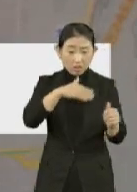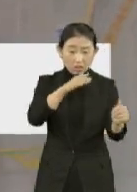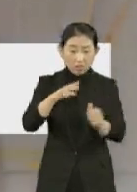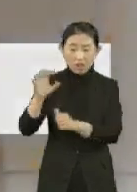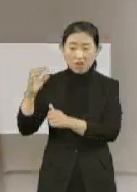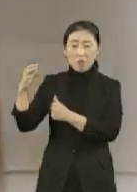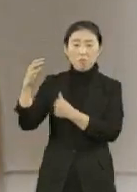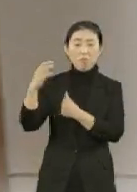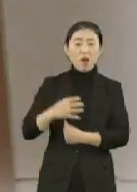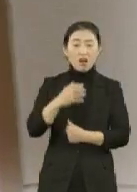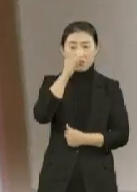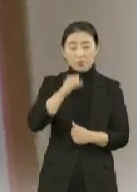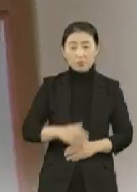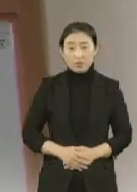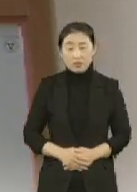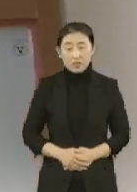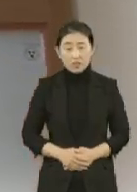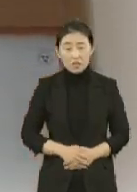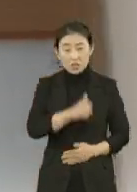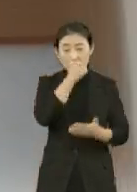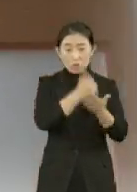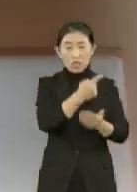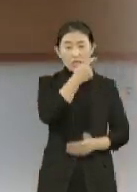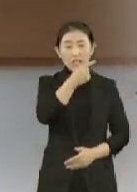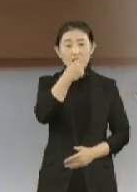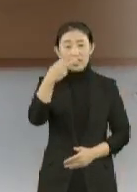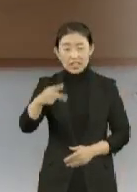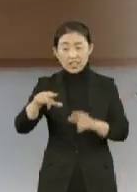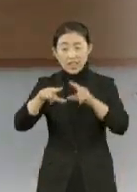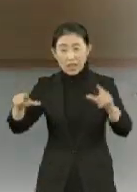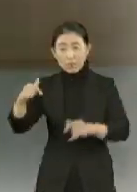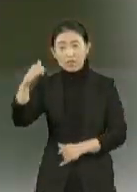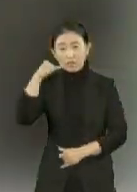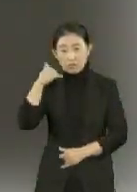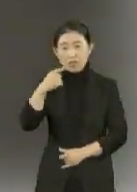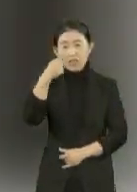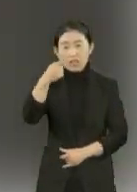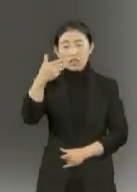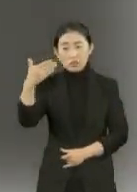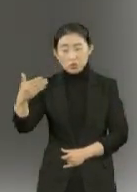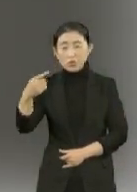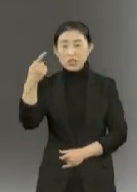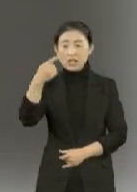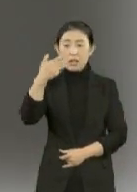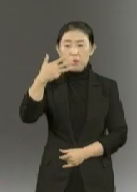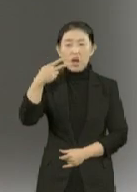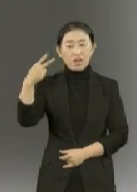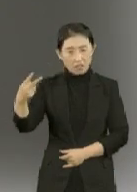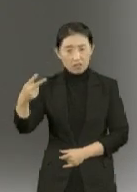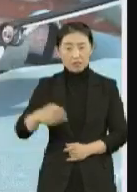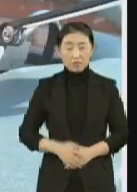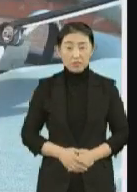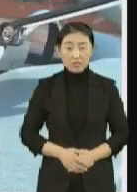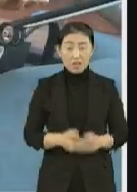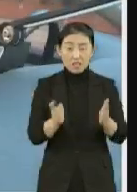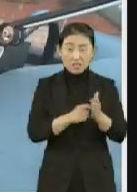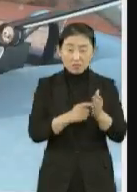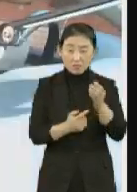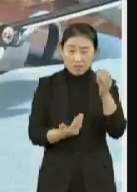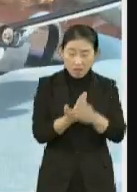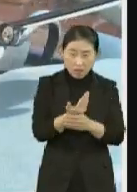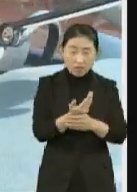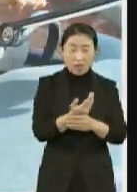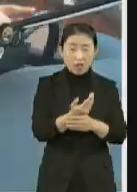있습니다. 범죄 신고는 112, 일반 민원 신고는 110 혹은 182로 신고해야 긴급한 상황에